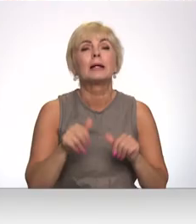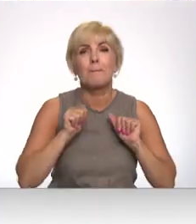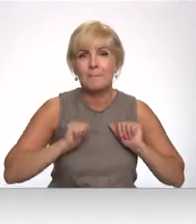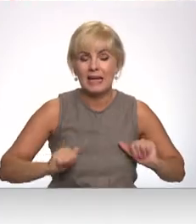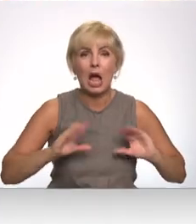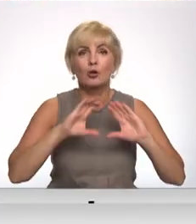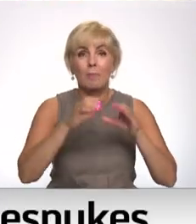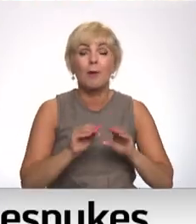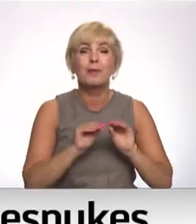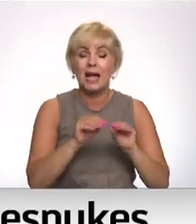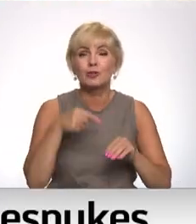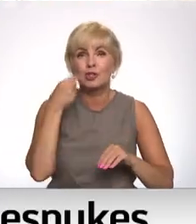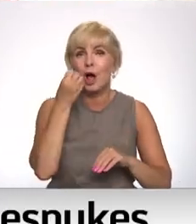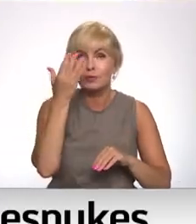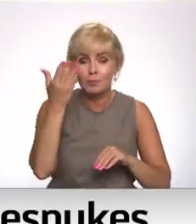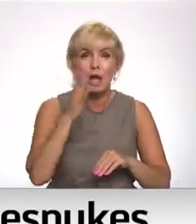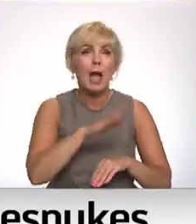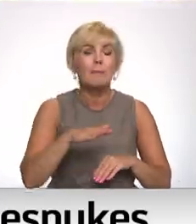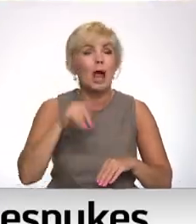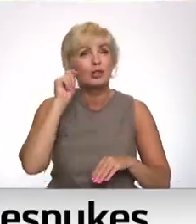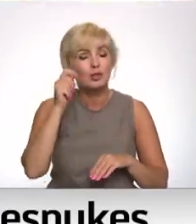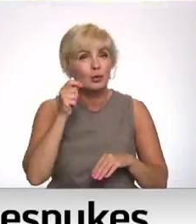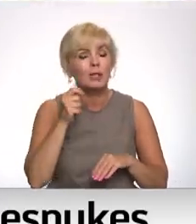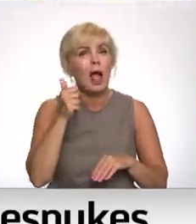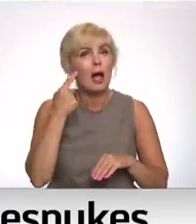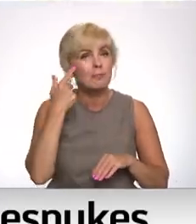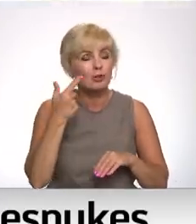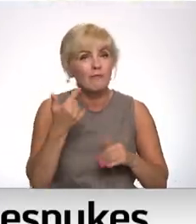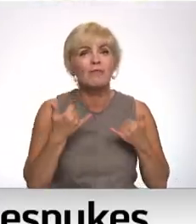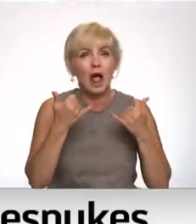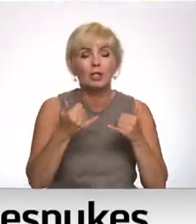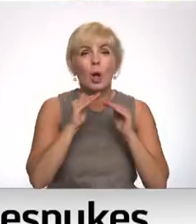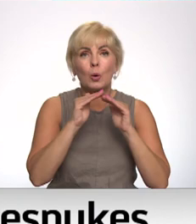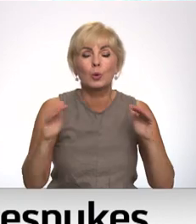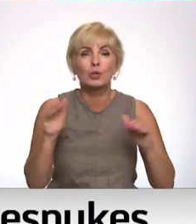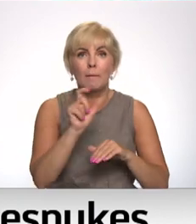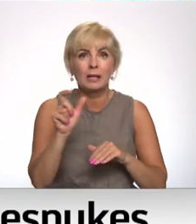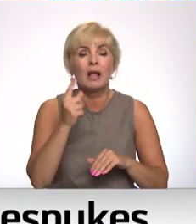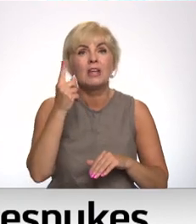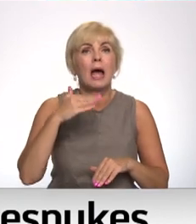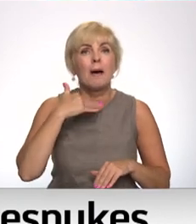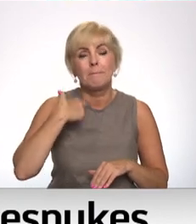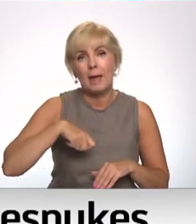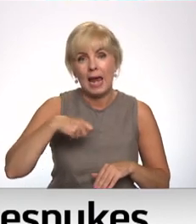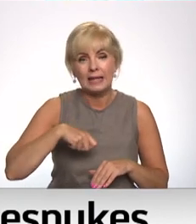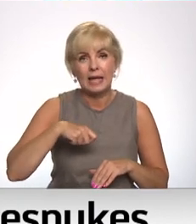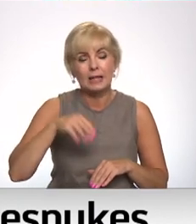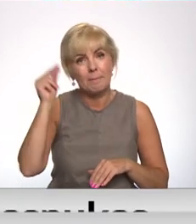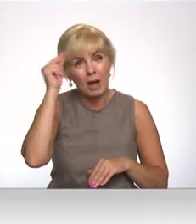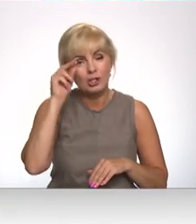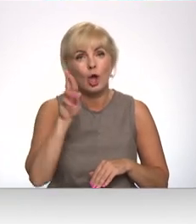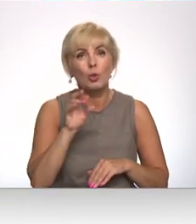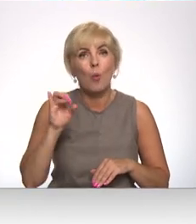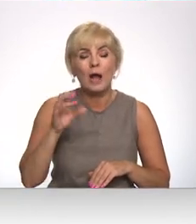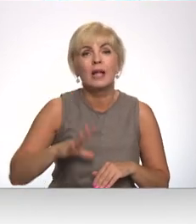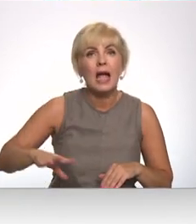Turklāt iestādot saulespuķis, bērnu Ukrainai labās domas veltīšu arī klusuma brīdī. Mums viena meitenīte klasē mācās Noriņa, kuras